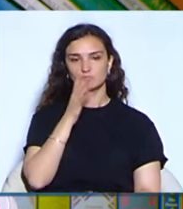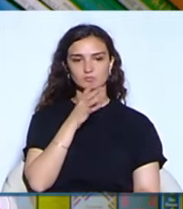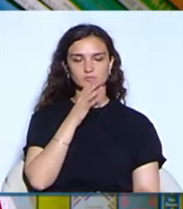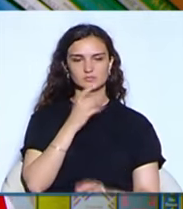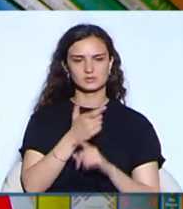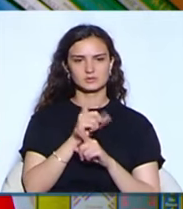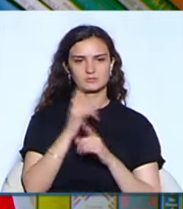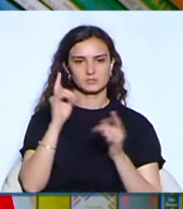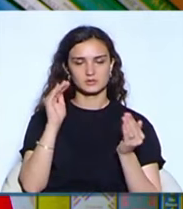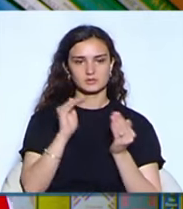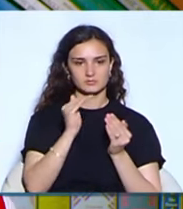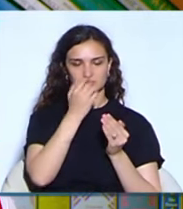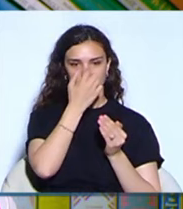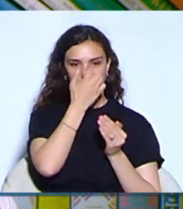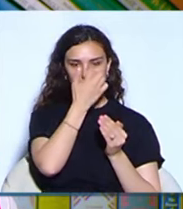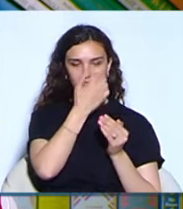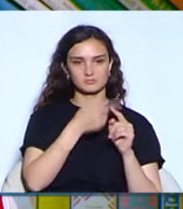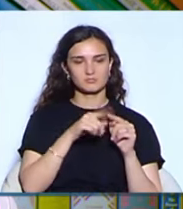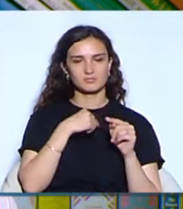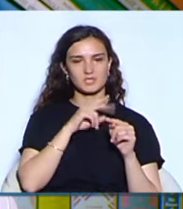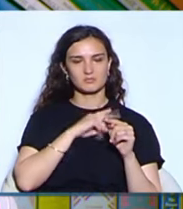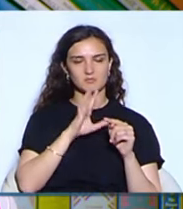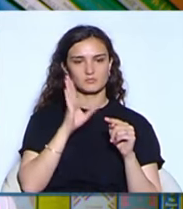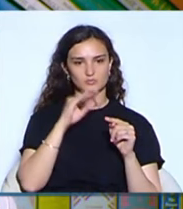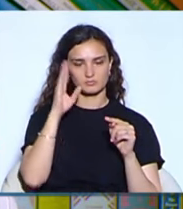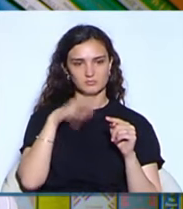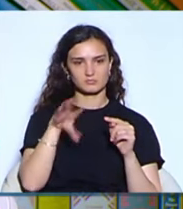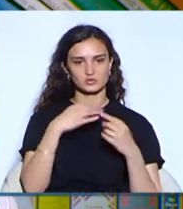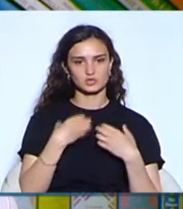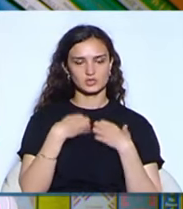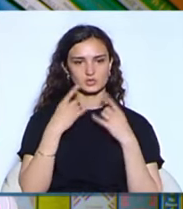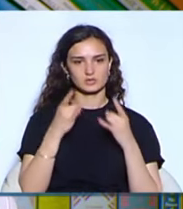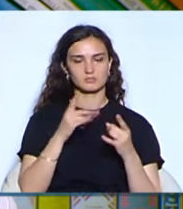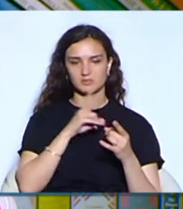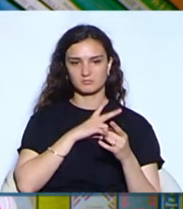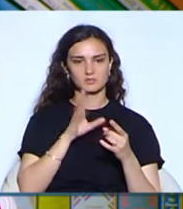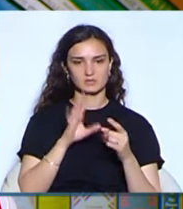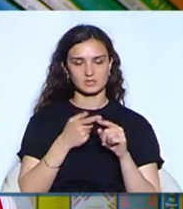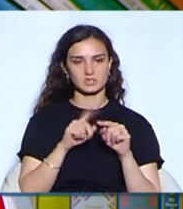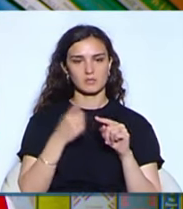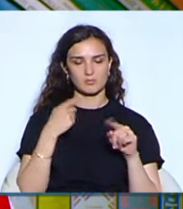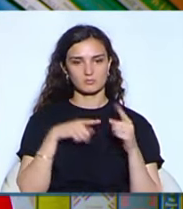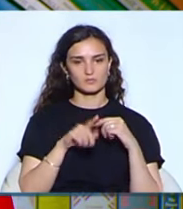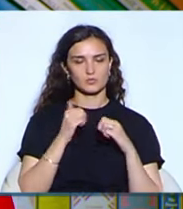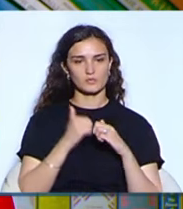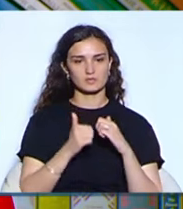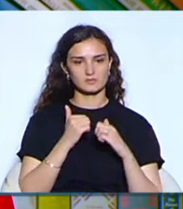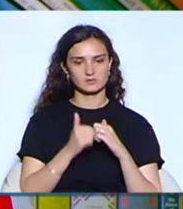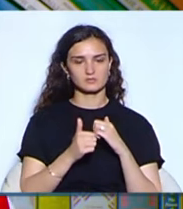ძალიან პატარა ასაკია და არ მიყვარს ხოლმე მშობლების შეშინება ნამდვილად. აქედან გამომდინარე